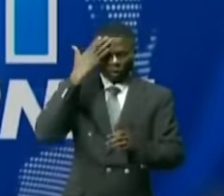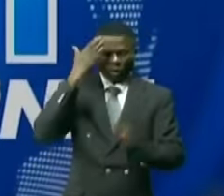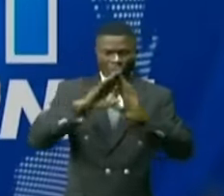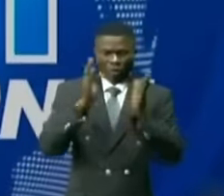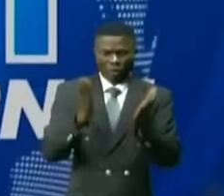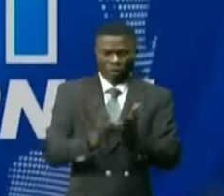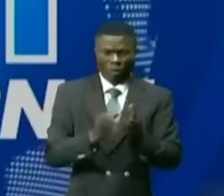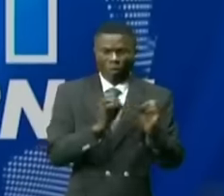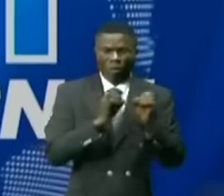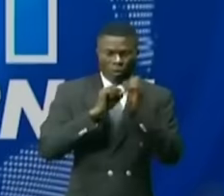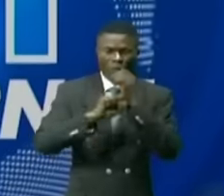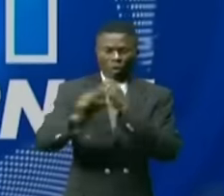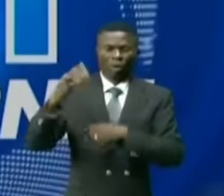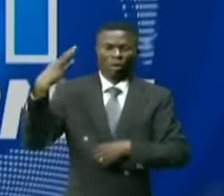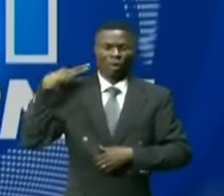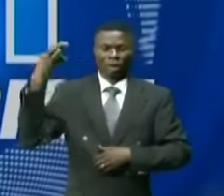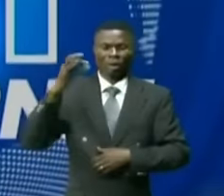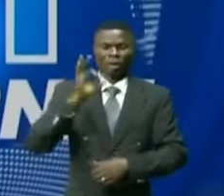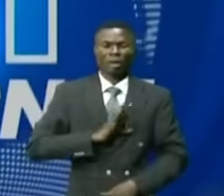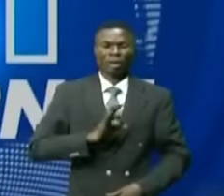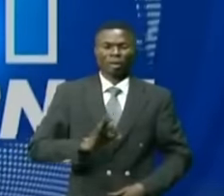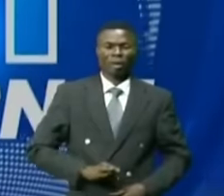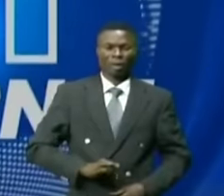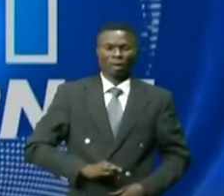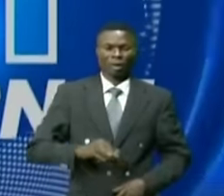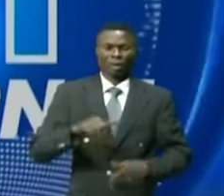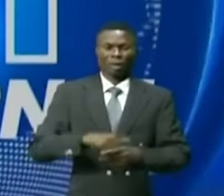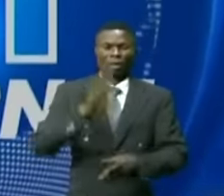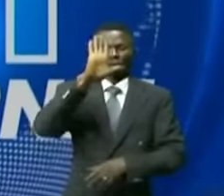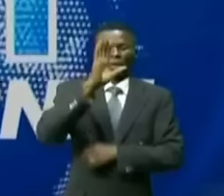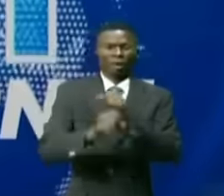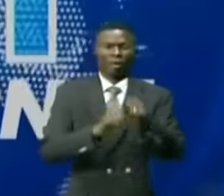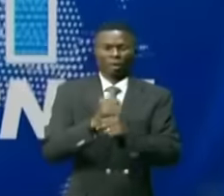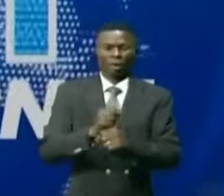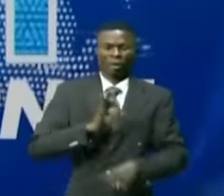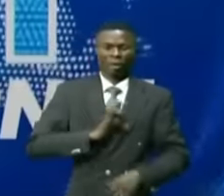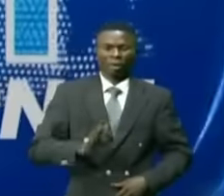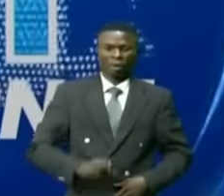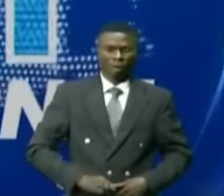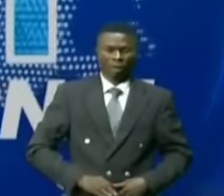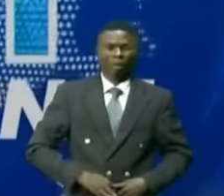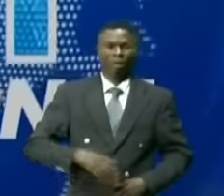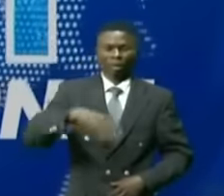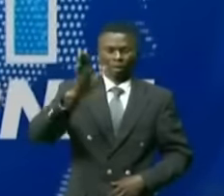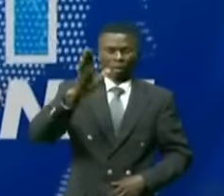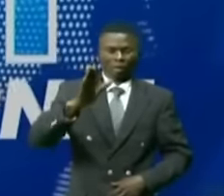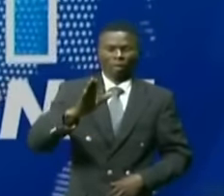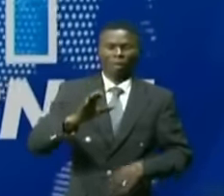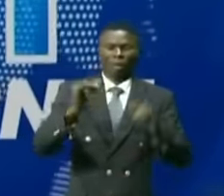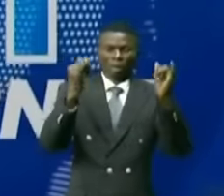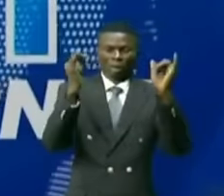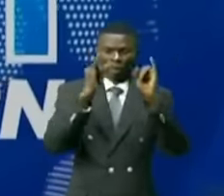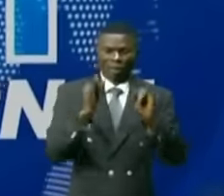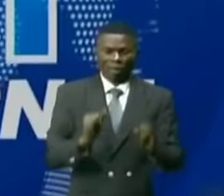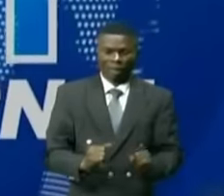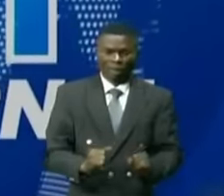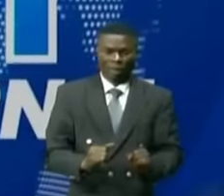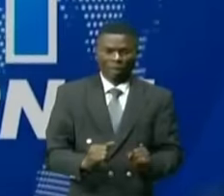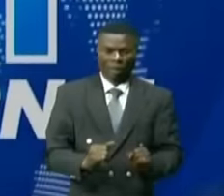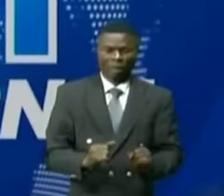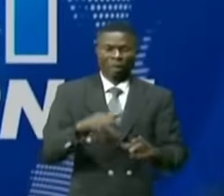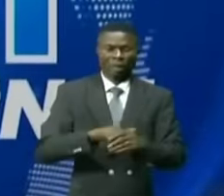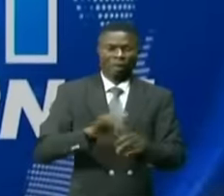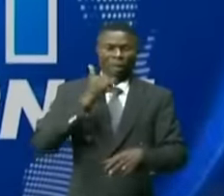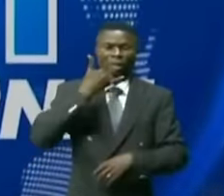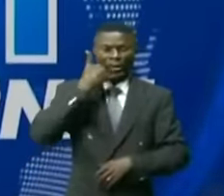les réalisations du candidat Félix Antoine Tshisekedi sur les 5 ans. Fachivar, c'est l'application à télécharger dans vos